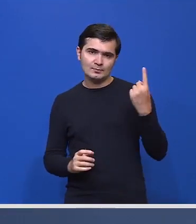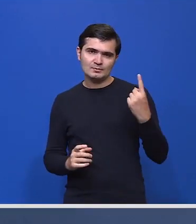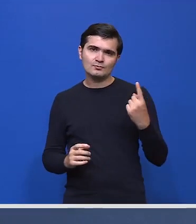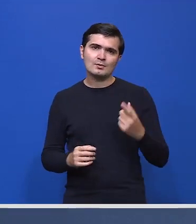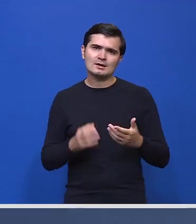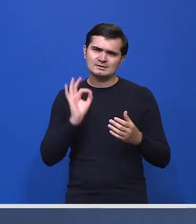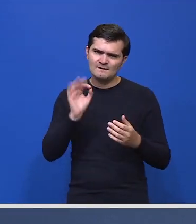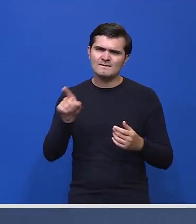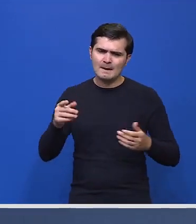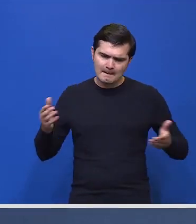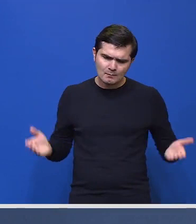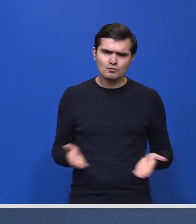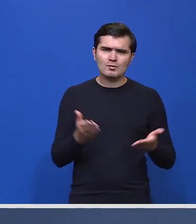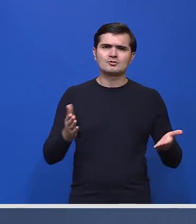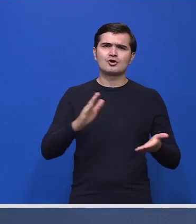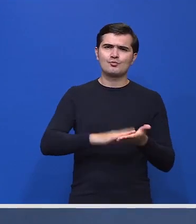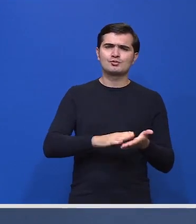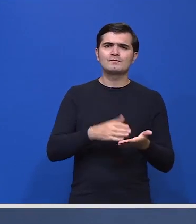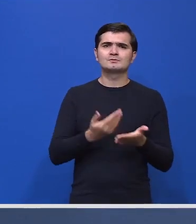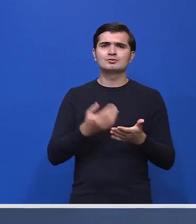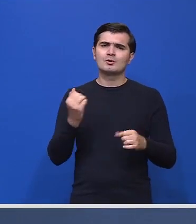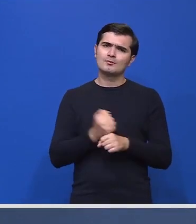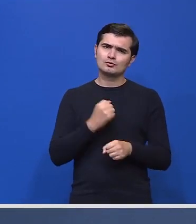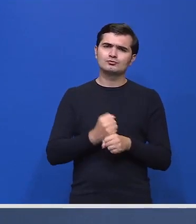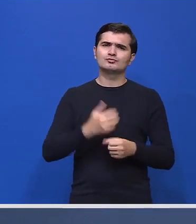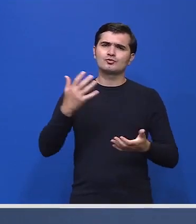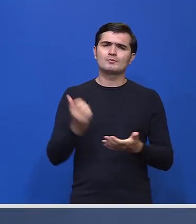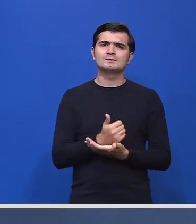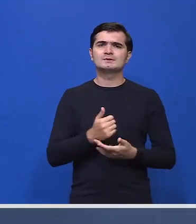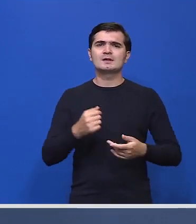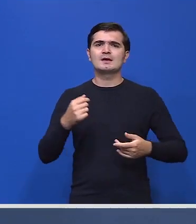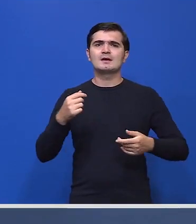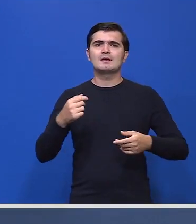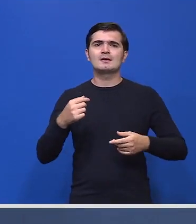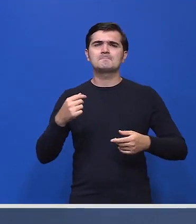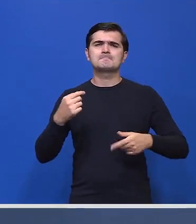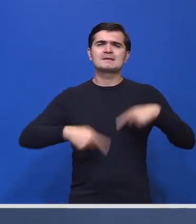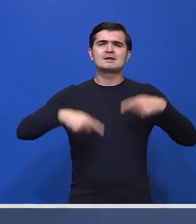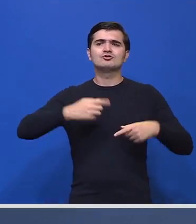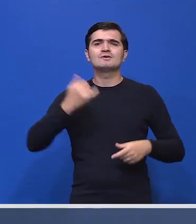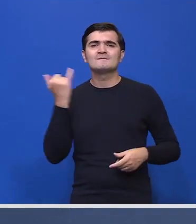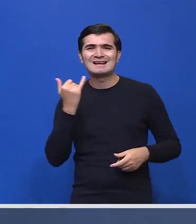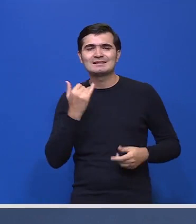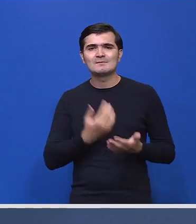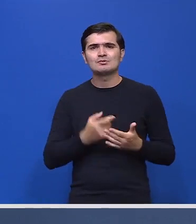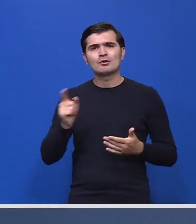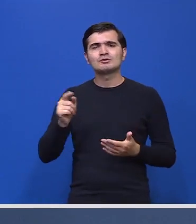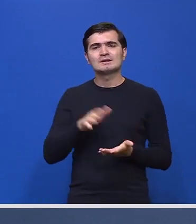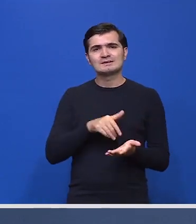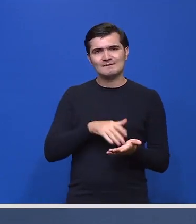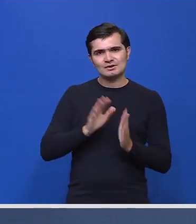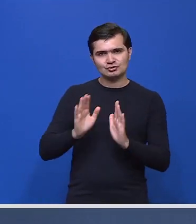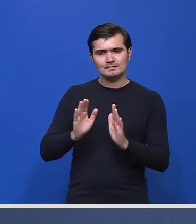fie motivații în producerea și obținerea de energie verde pentru aceste categorii de servicii